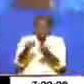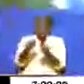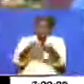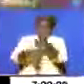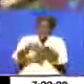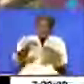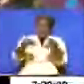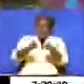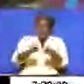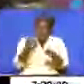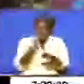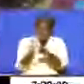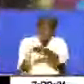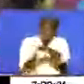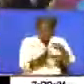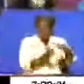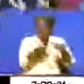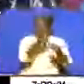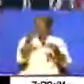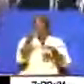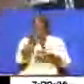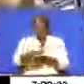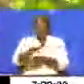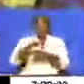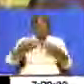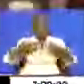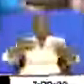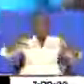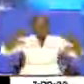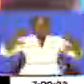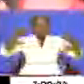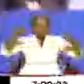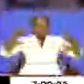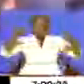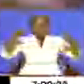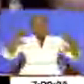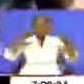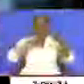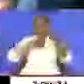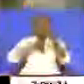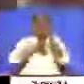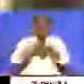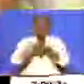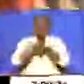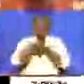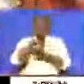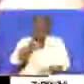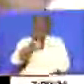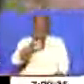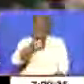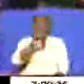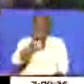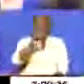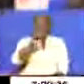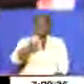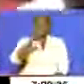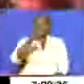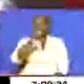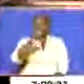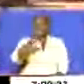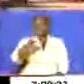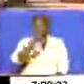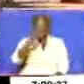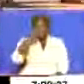Kwingineko, maandamano yalizuka katika eneo la Gesebakwa Logera huko Bomochage Borabu kufuatia